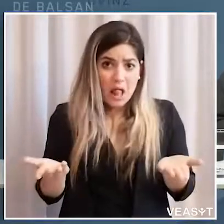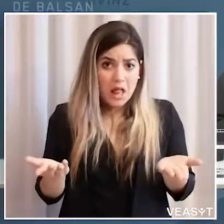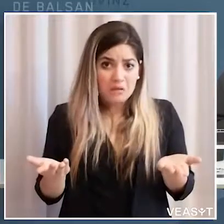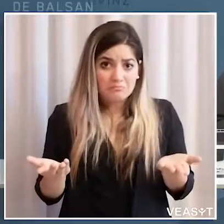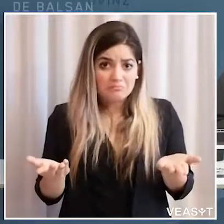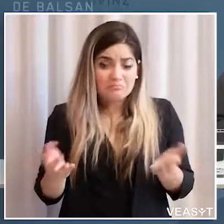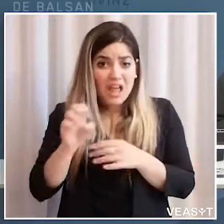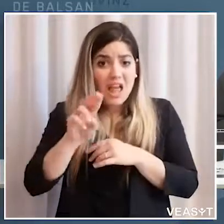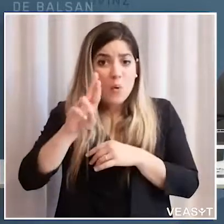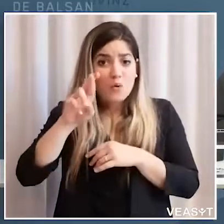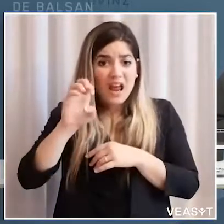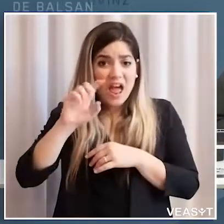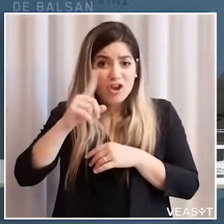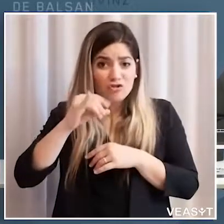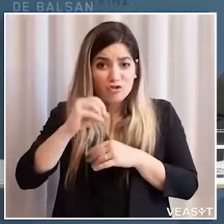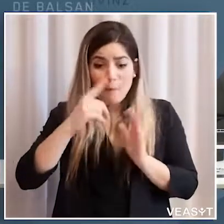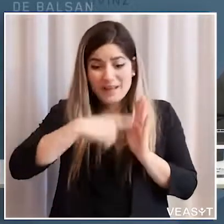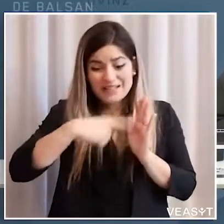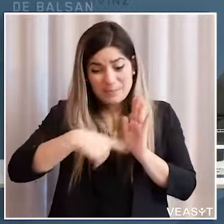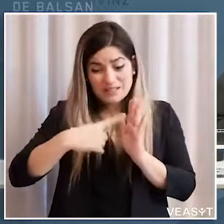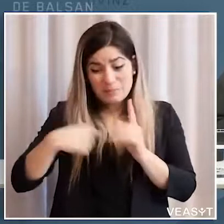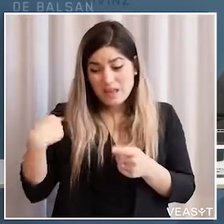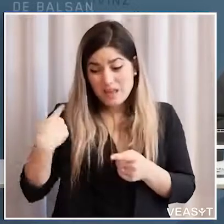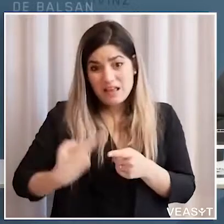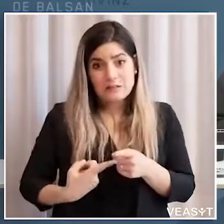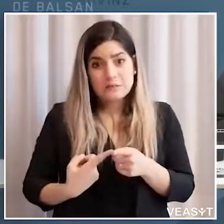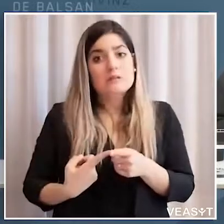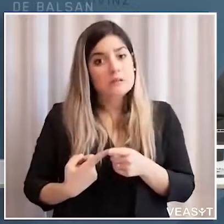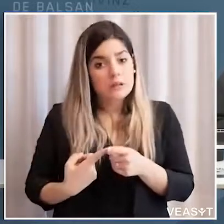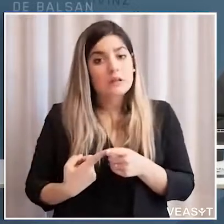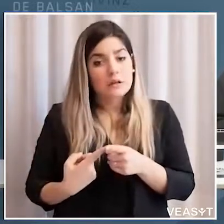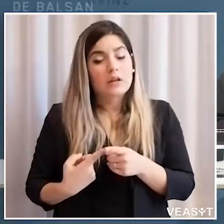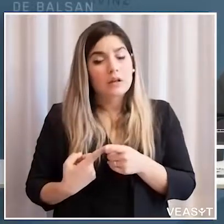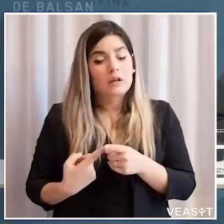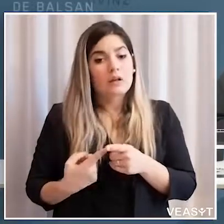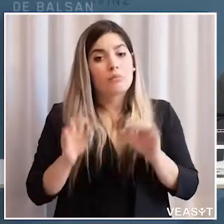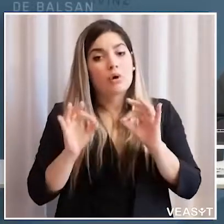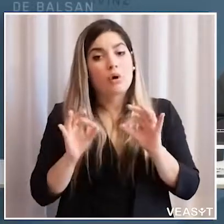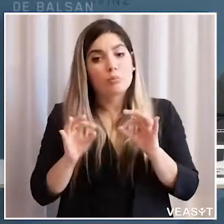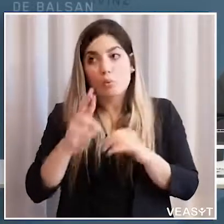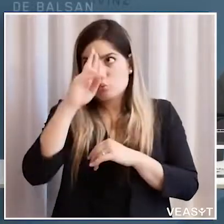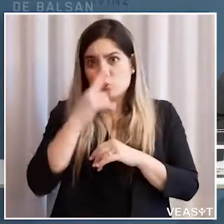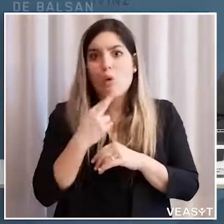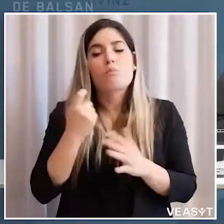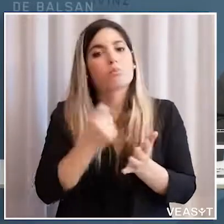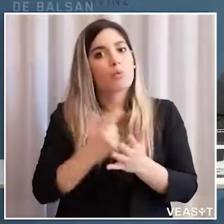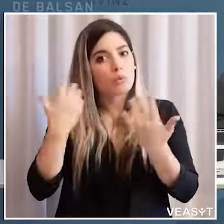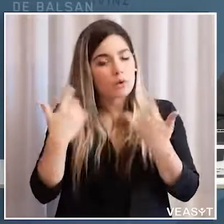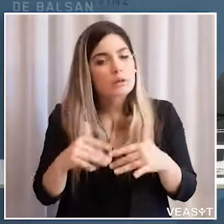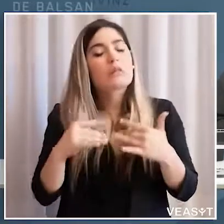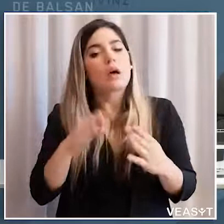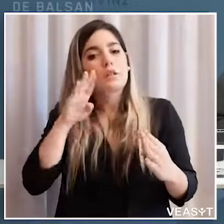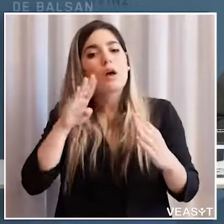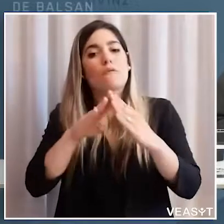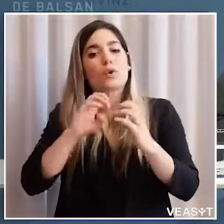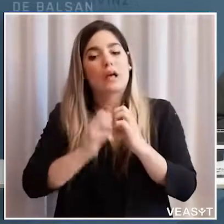e aggiungo una cosa le regio in questi mesi ha avuto un grande diciamo anche ruolo